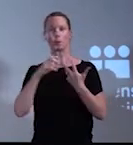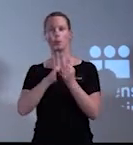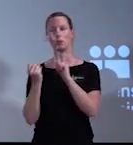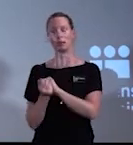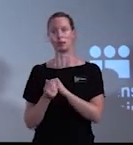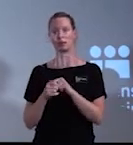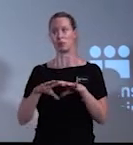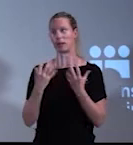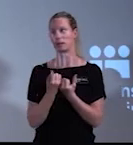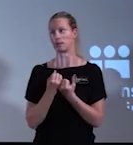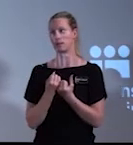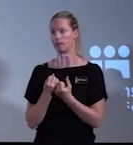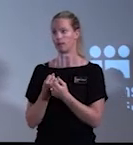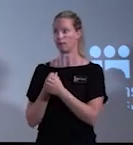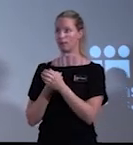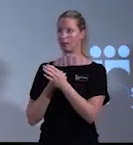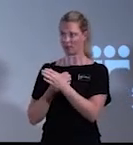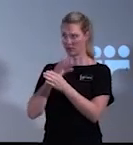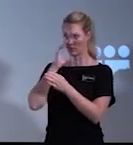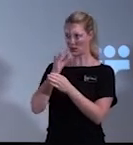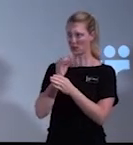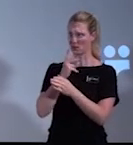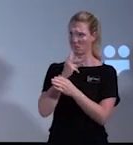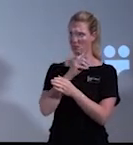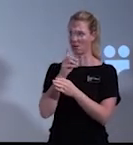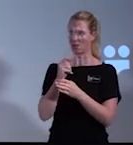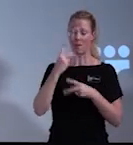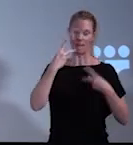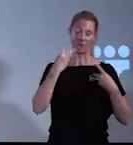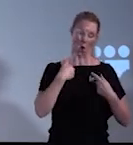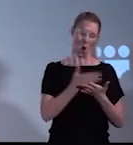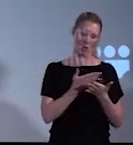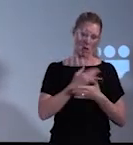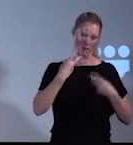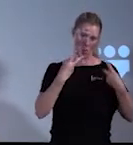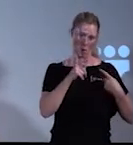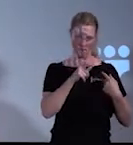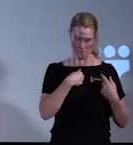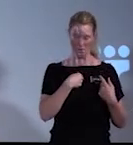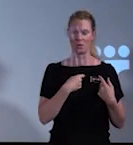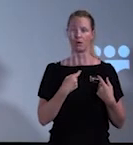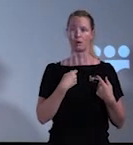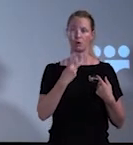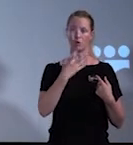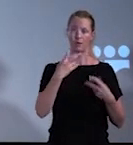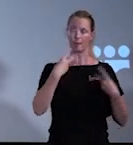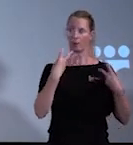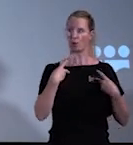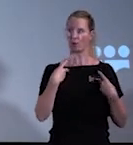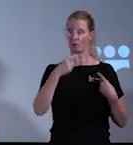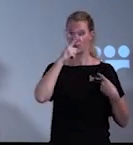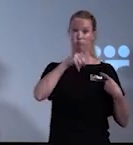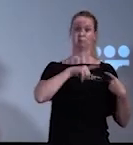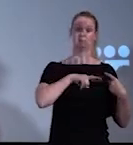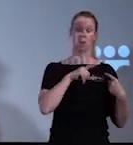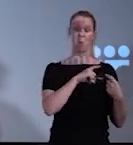stort. För oron är ju dels som biografägare såklart, vi har gröna biografer och det är som 25 biografer, det kommer slå hårt